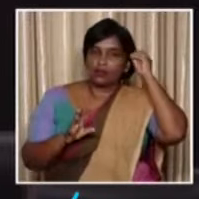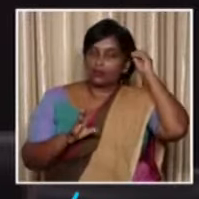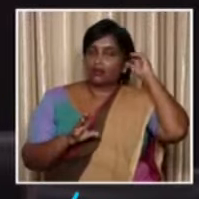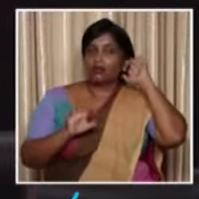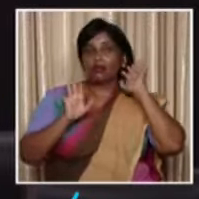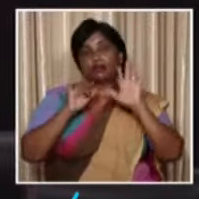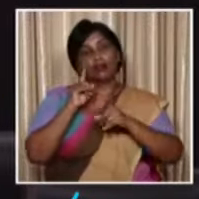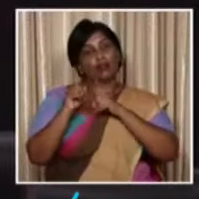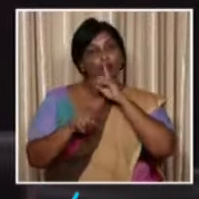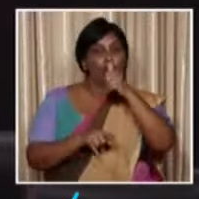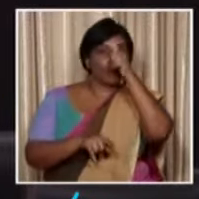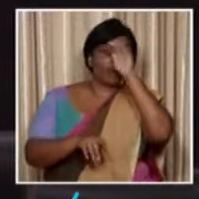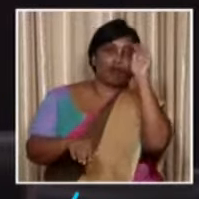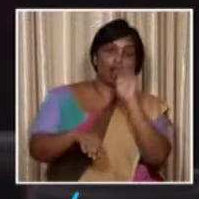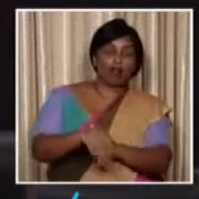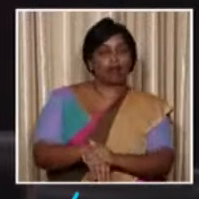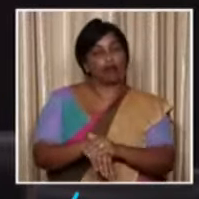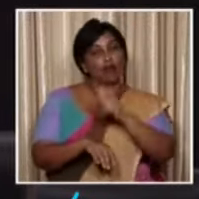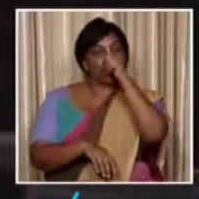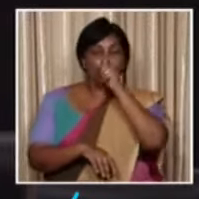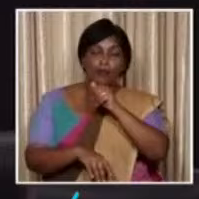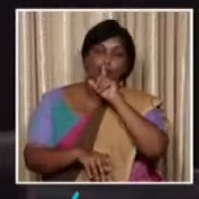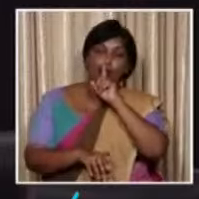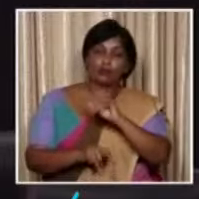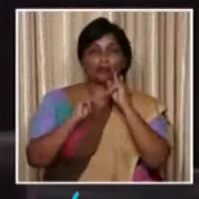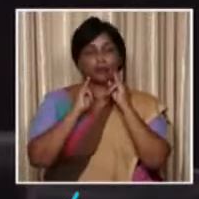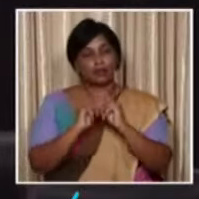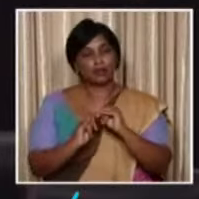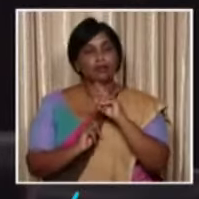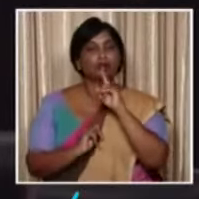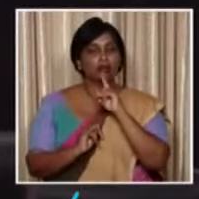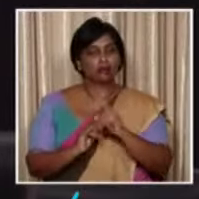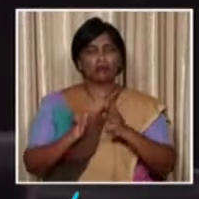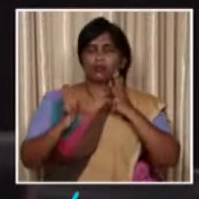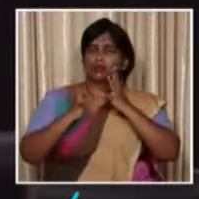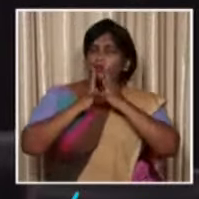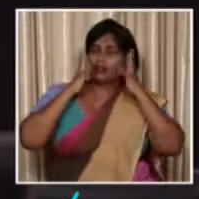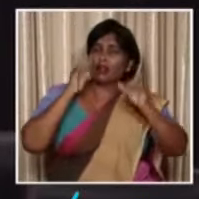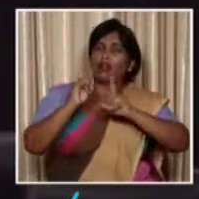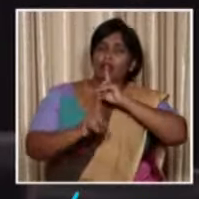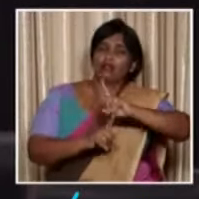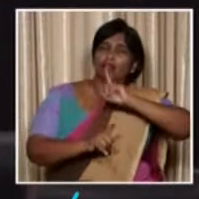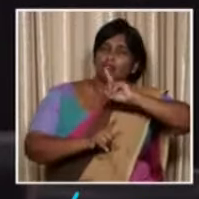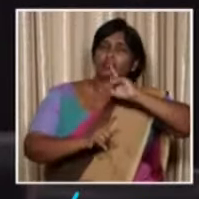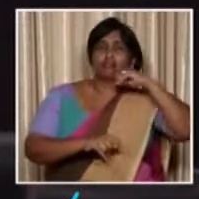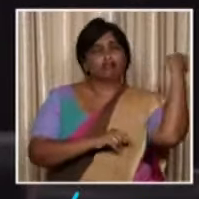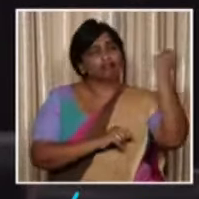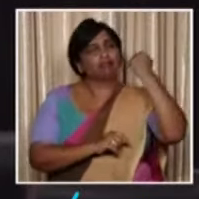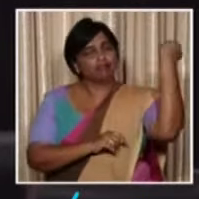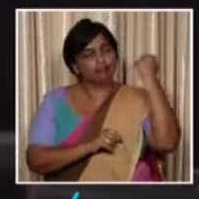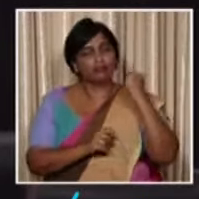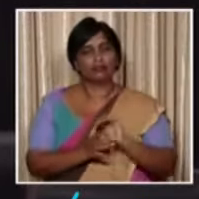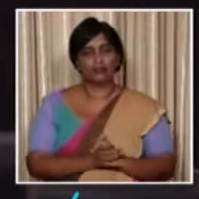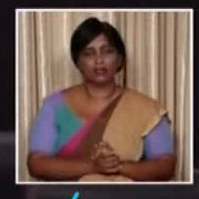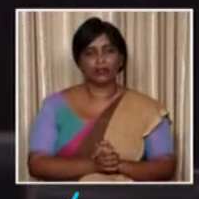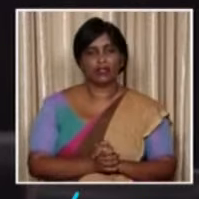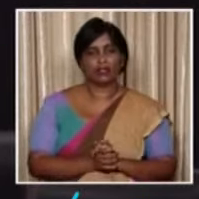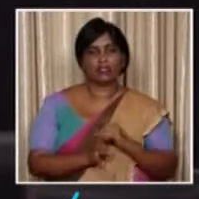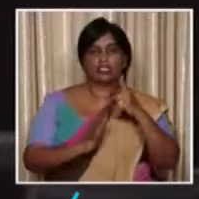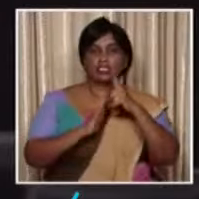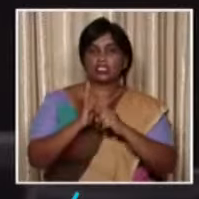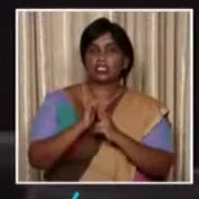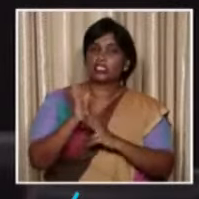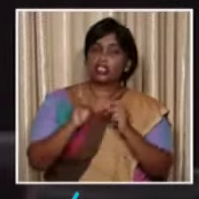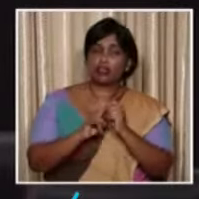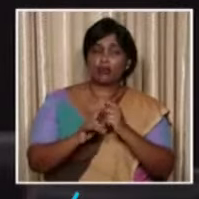කයිය ගහනවානේ හොරු අල්ලා හොරු හොරු කියනවා දූෂණේ කියනවා ලෝකෙ වටේ කී කියනවා දැන් ජනතාව විමුක්ති